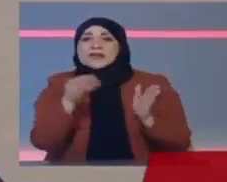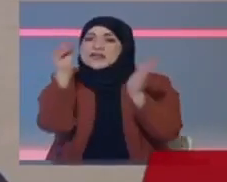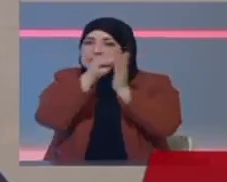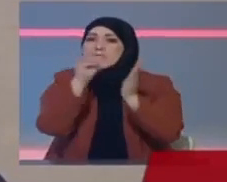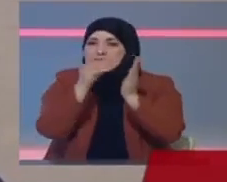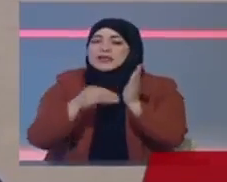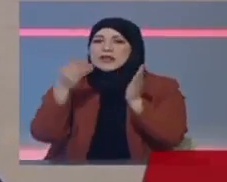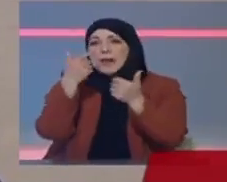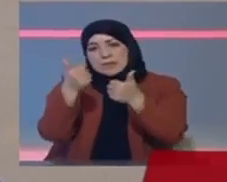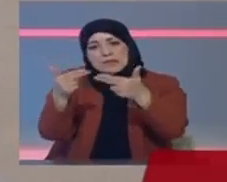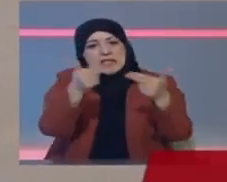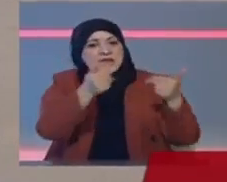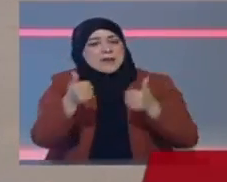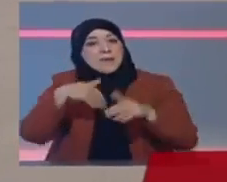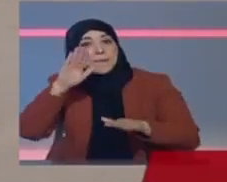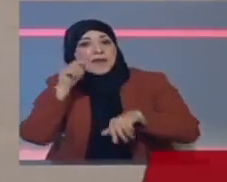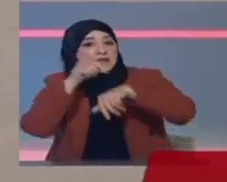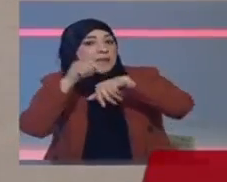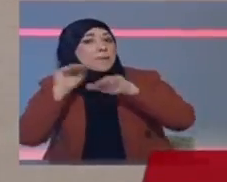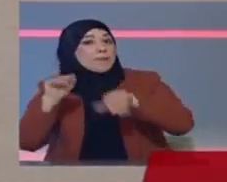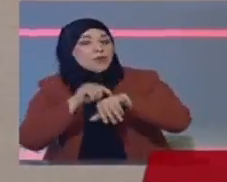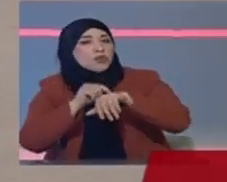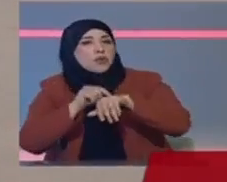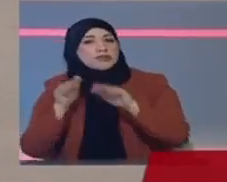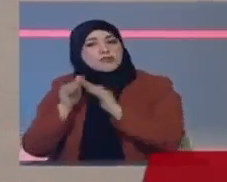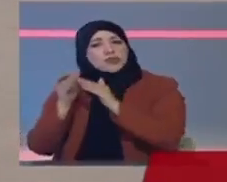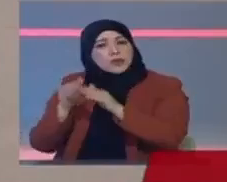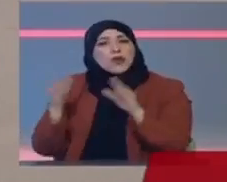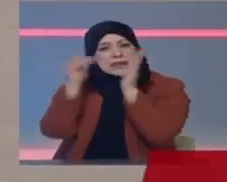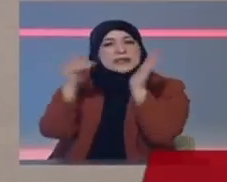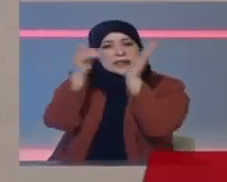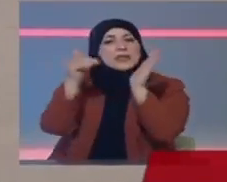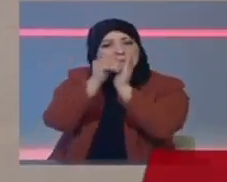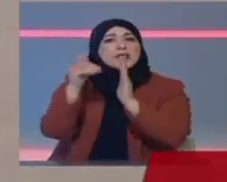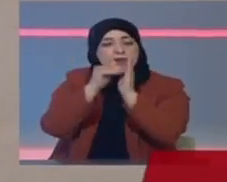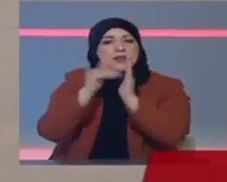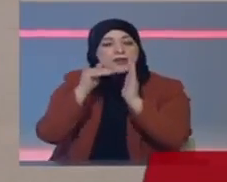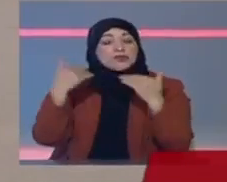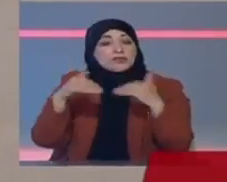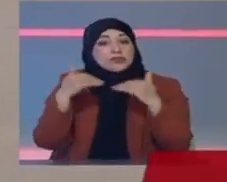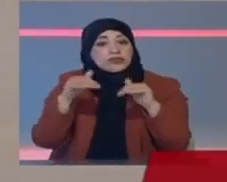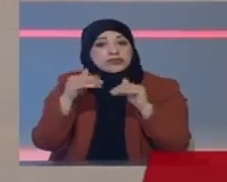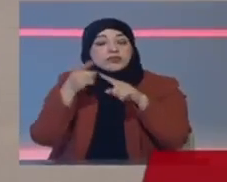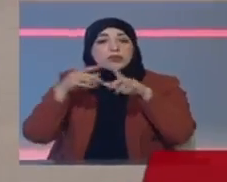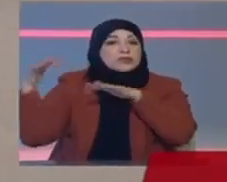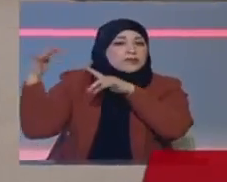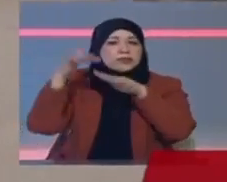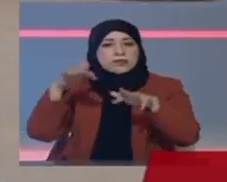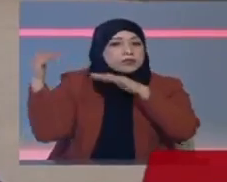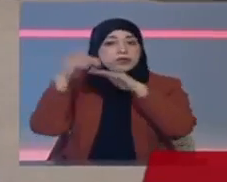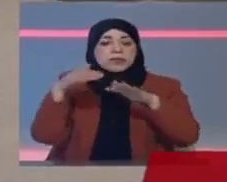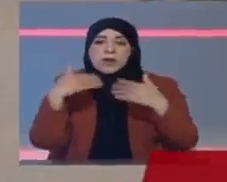اه لكن في نفس الوقت لاحظنا محنتها الثلاثه كبيره اليوم اقبال كبير على